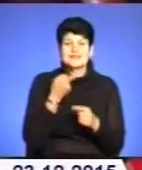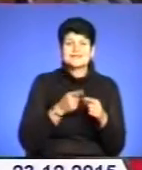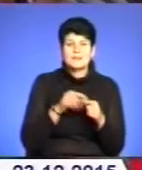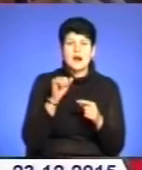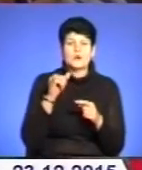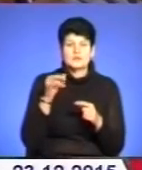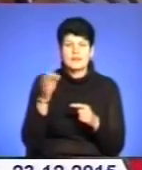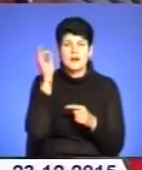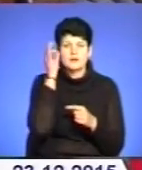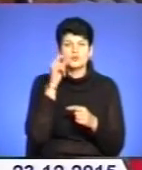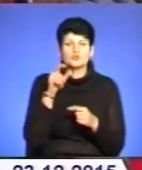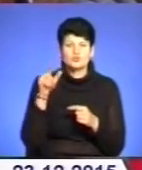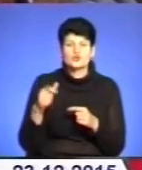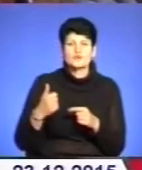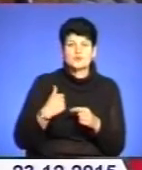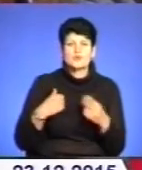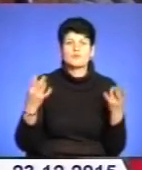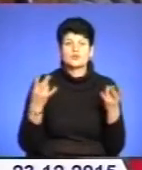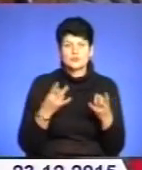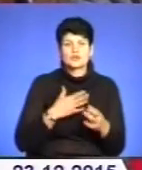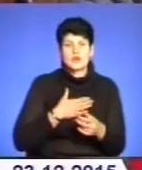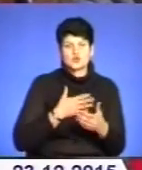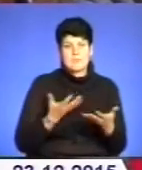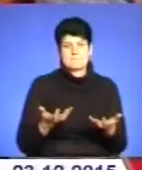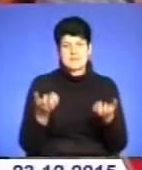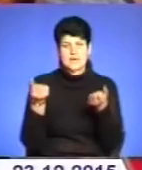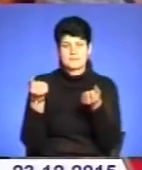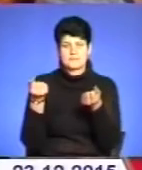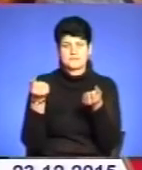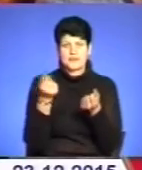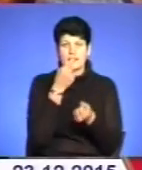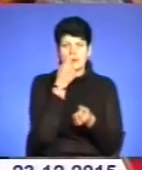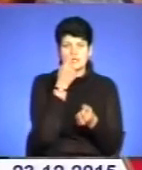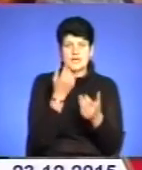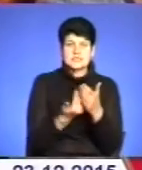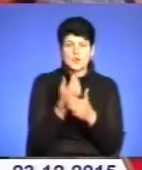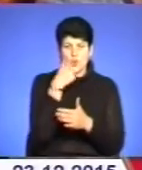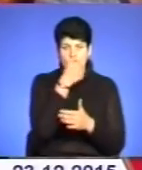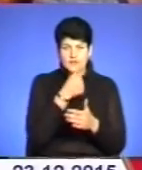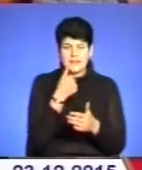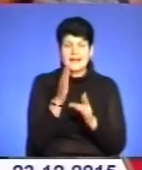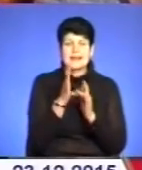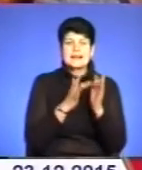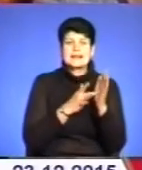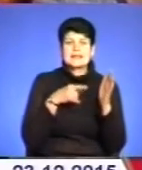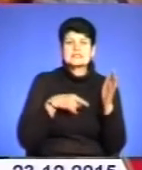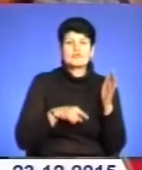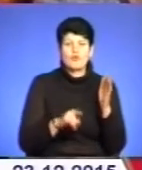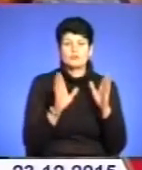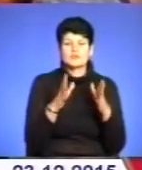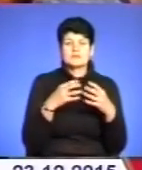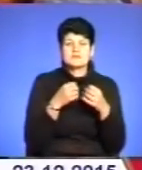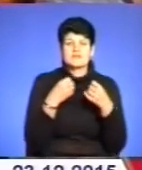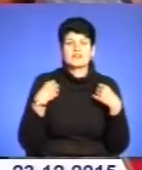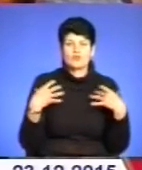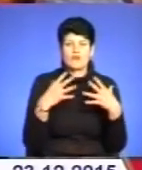волонтери нагадують людям, що військові потребують нашої підтримки. Наближається Новий рік, наближається Різдво, ми всі будемо святкувати в колі сім'ї,